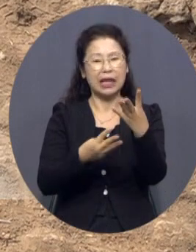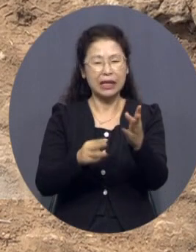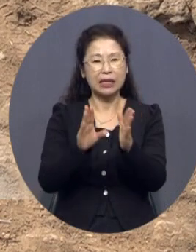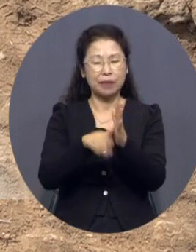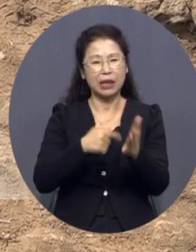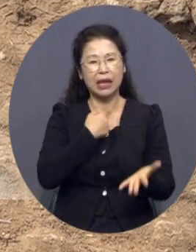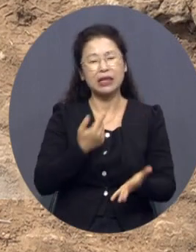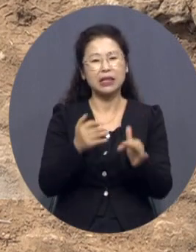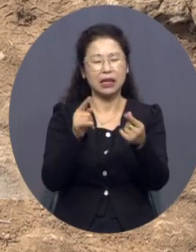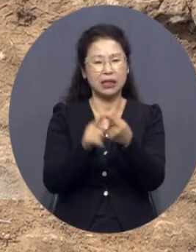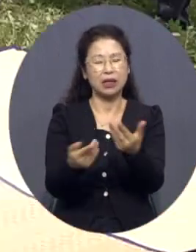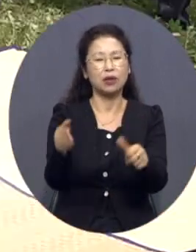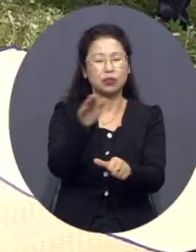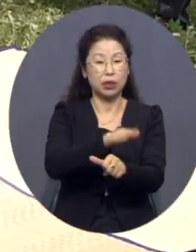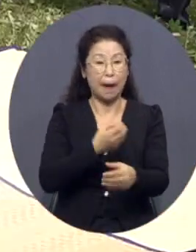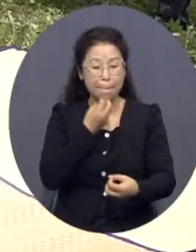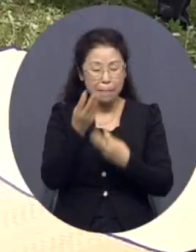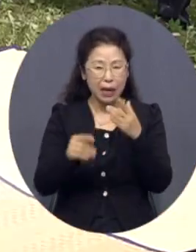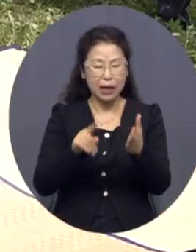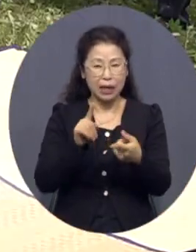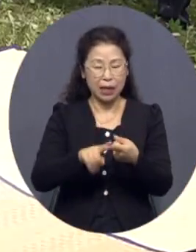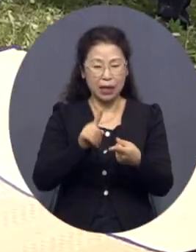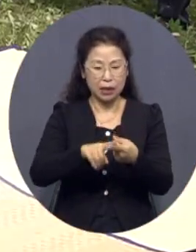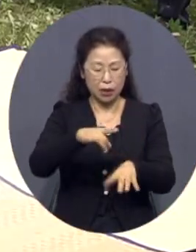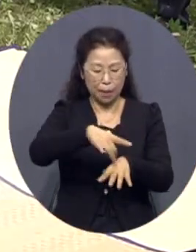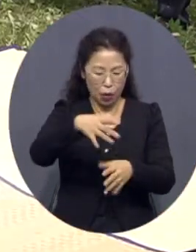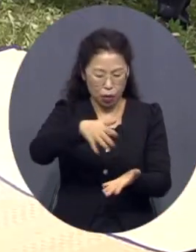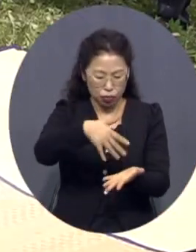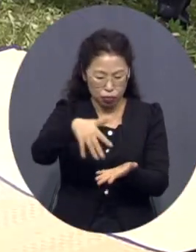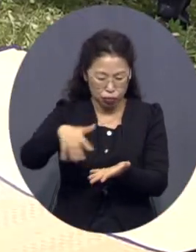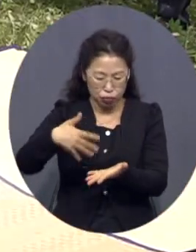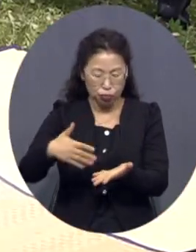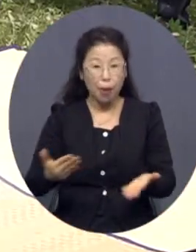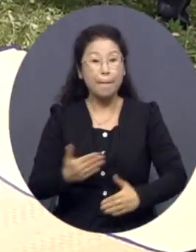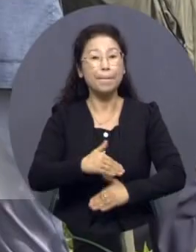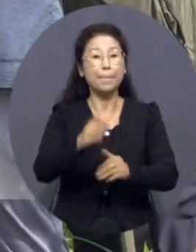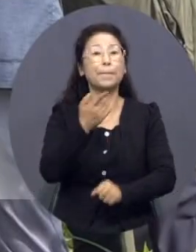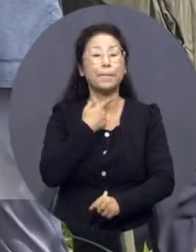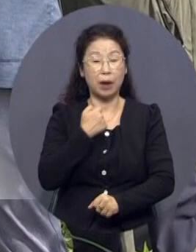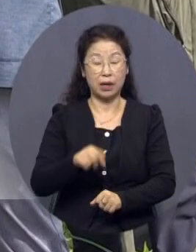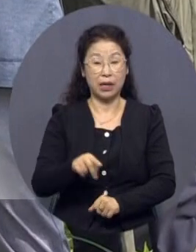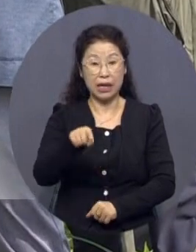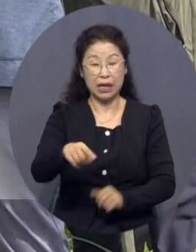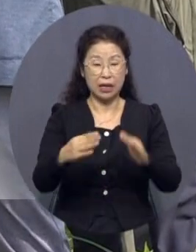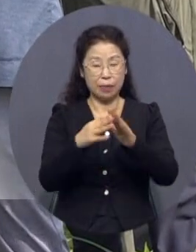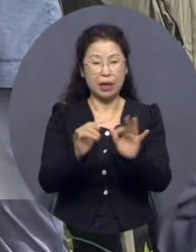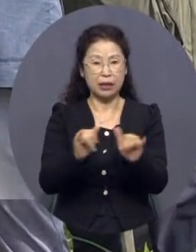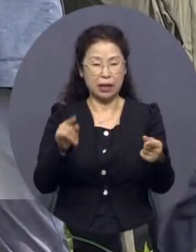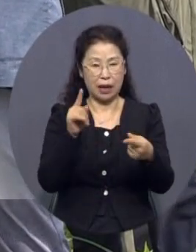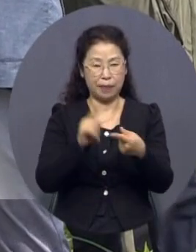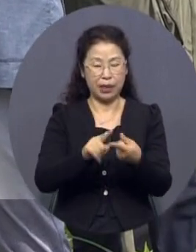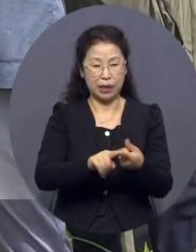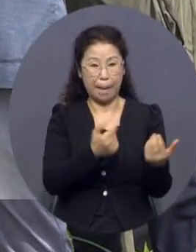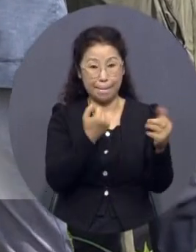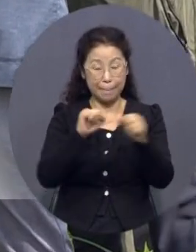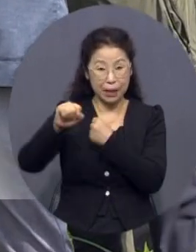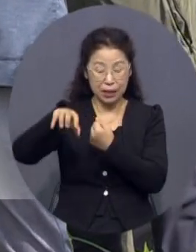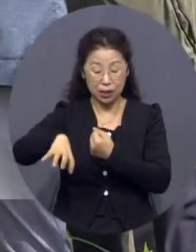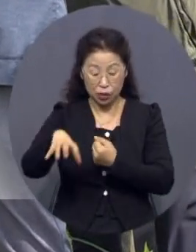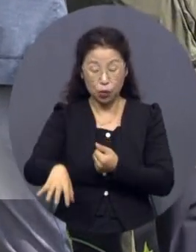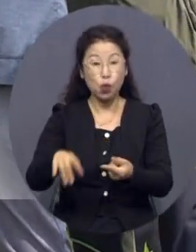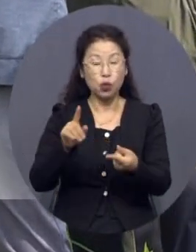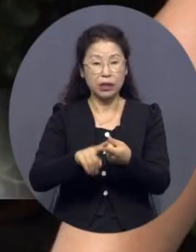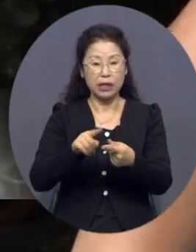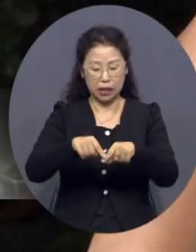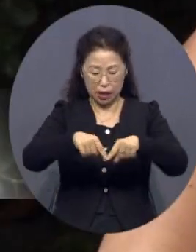희생자들이 묻혀 있다는 증언에 따라 발굴 작업이 진행됐습니다. 실제로 이 마을 주민들의 피신처였던 큰